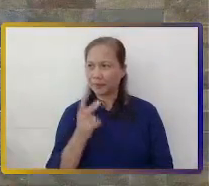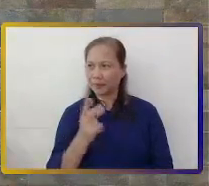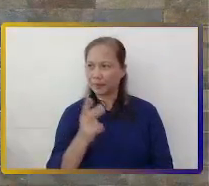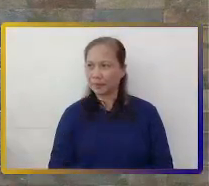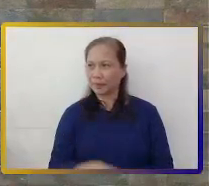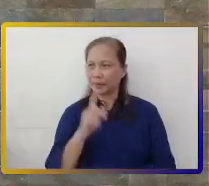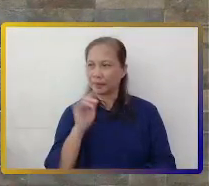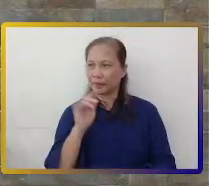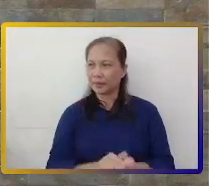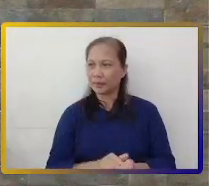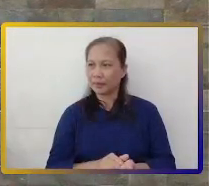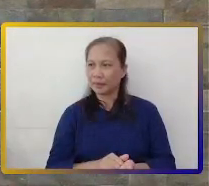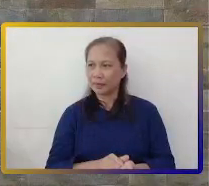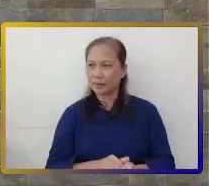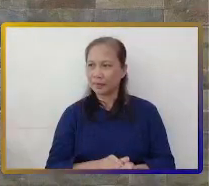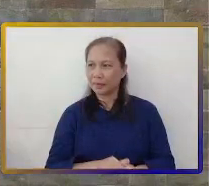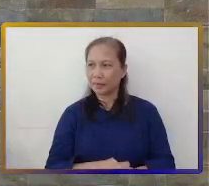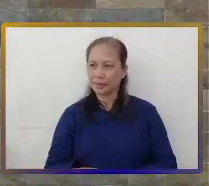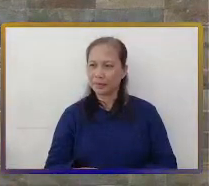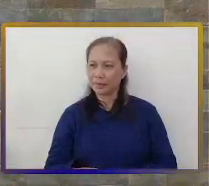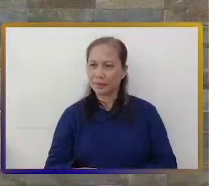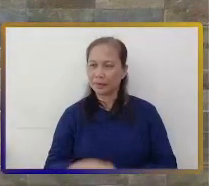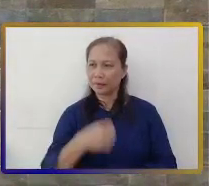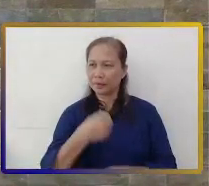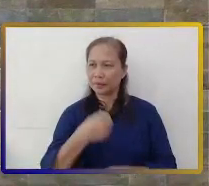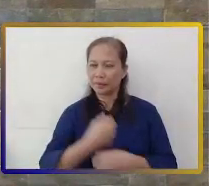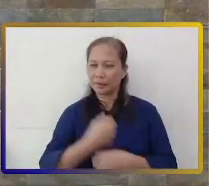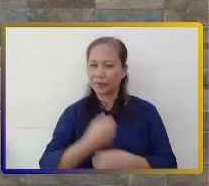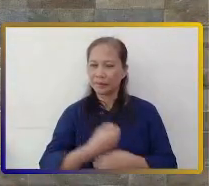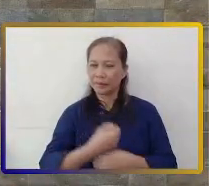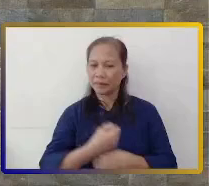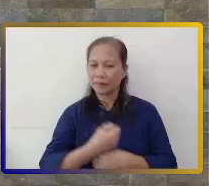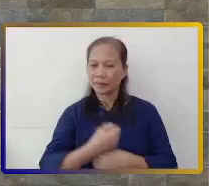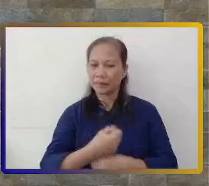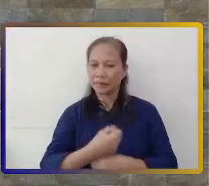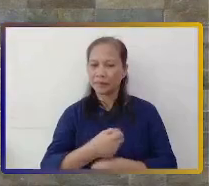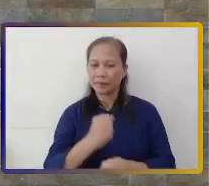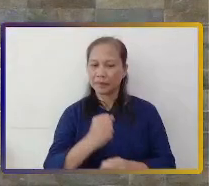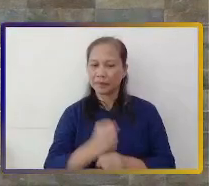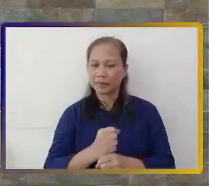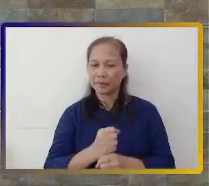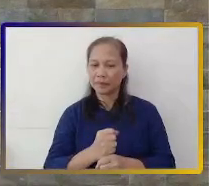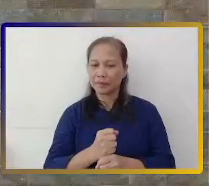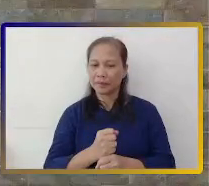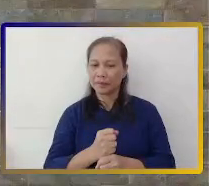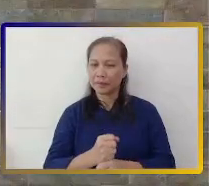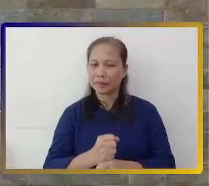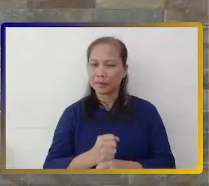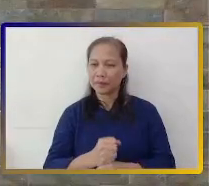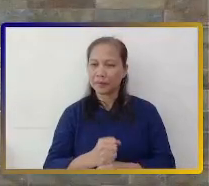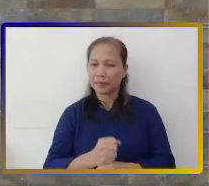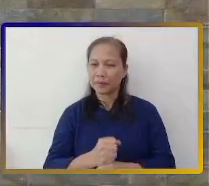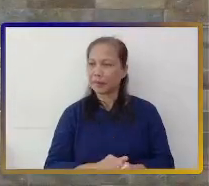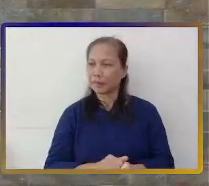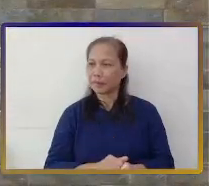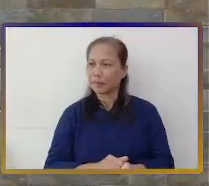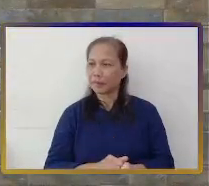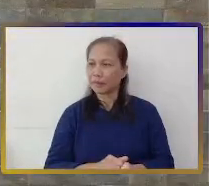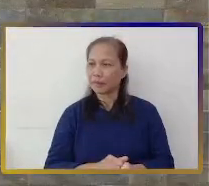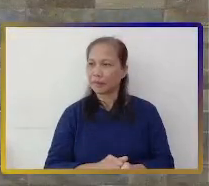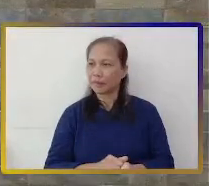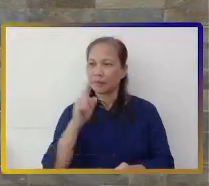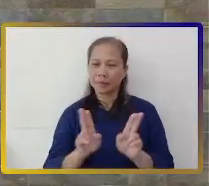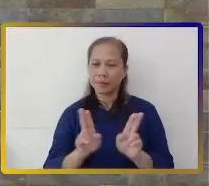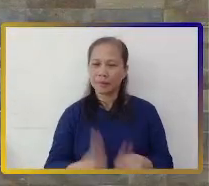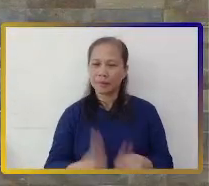the the Uh the setup ngayon sa mga sa mga kababayan natin bagam ganito po yung nangyayari po sa kanila sa mga Catholic churches